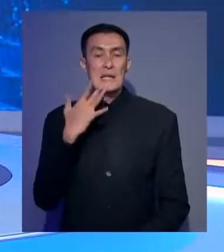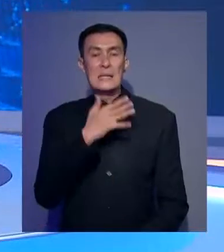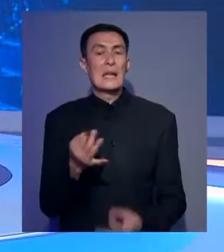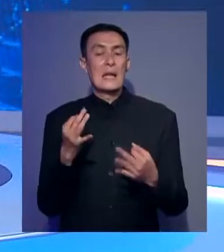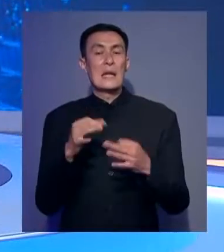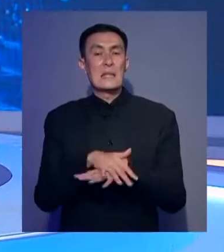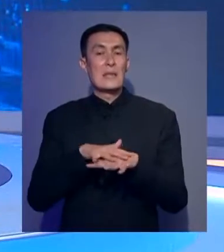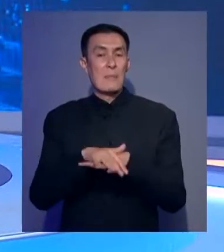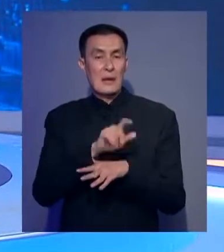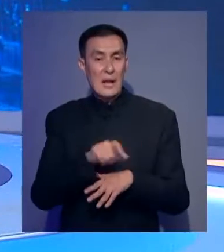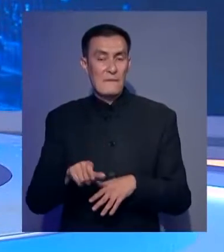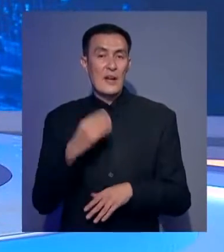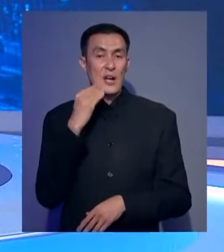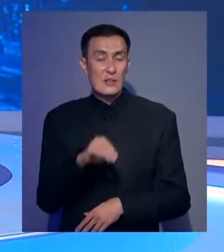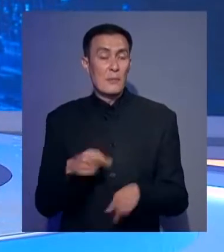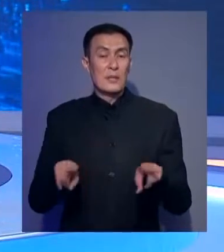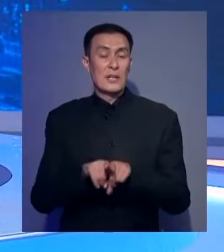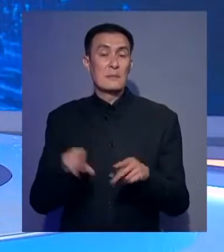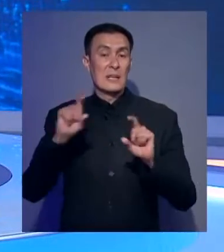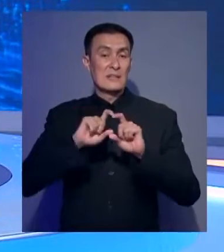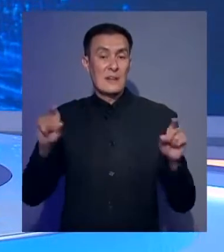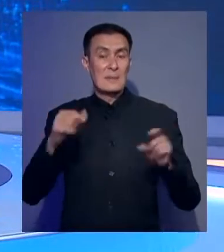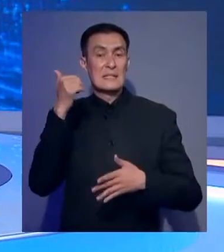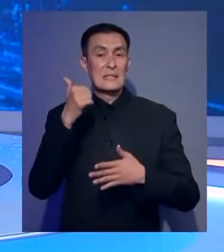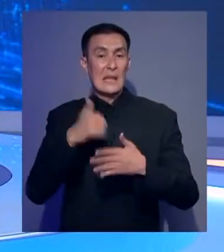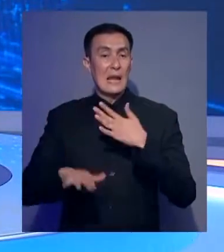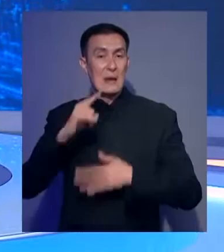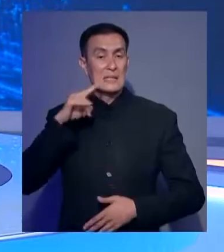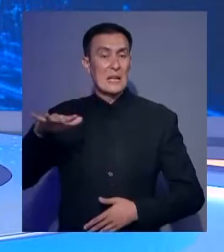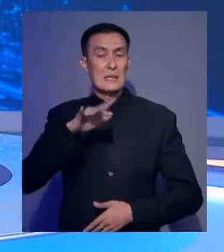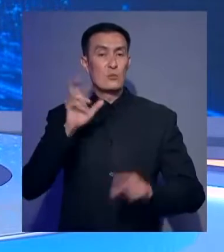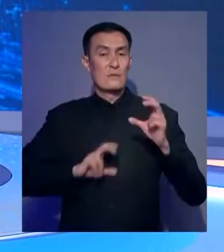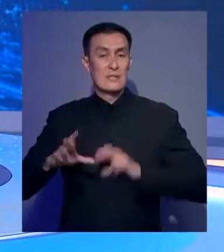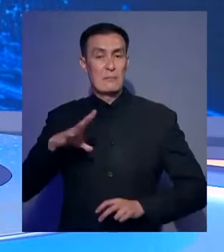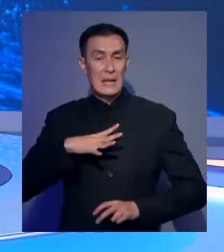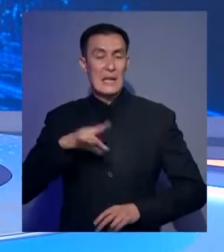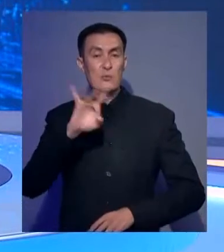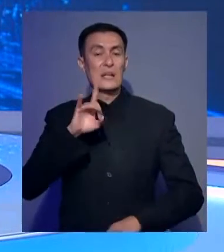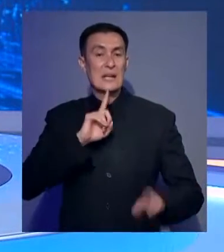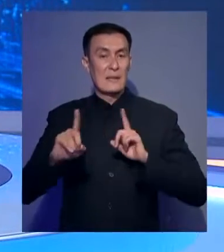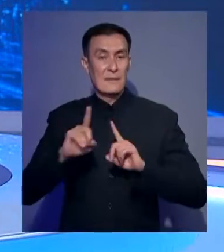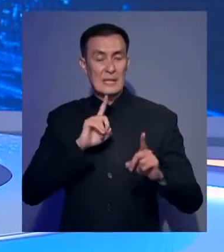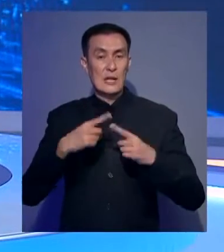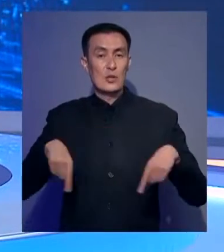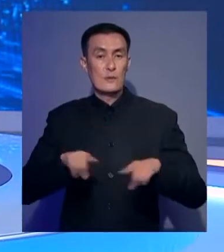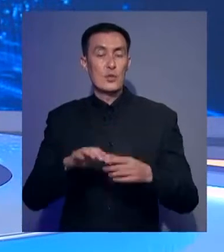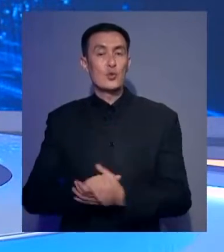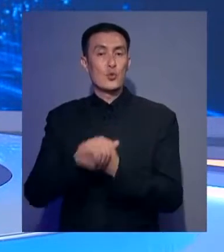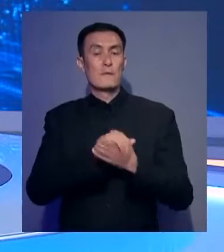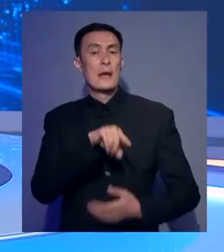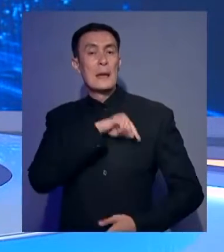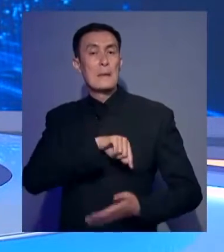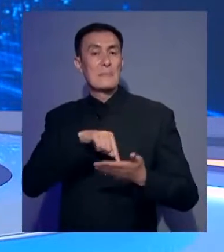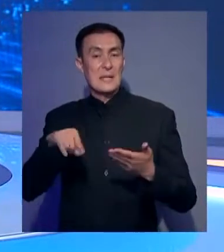«Национальная демография, количество и качество». Вот по таким названиям в Центральноазиатском университете прошла республиканская конференция, организованная Союзом